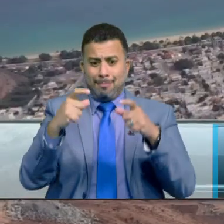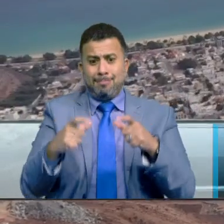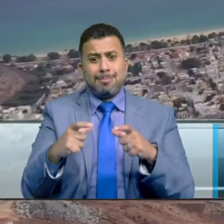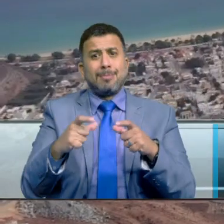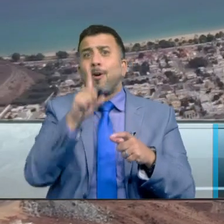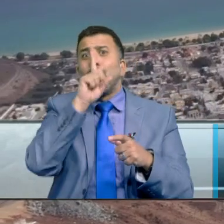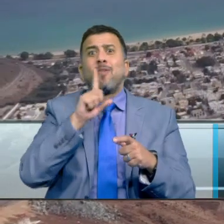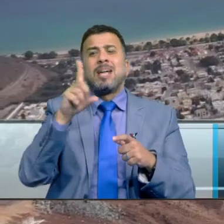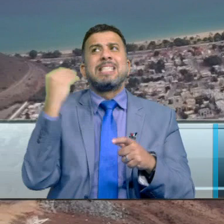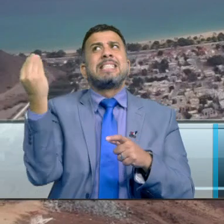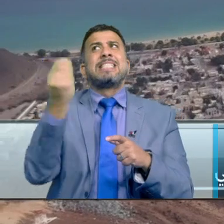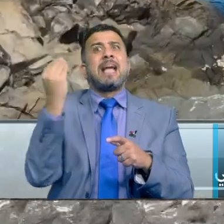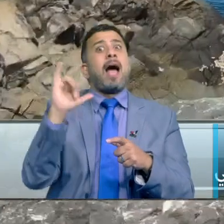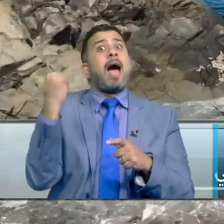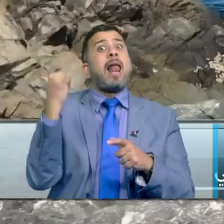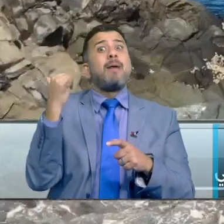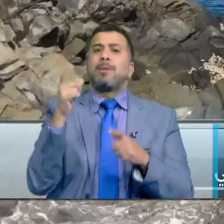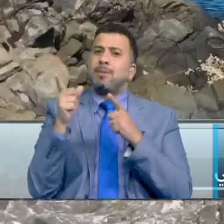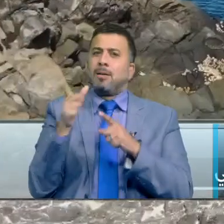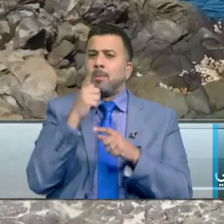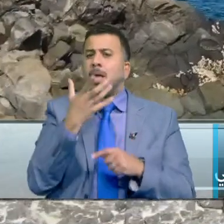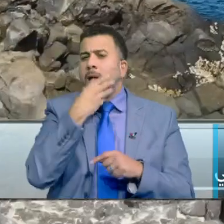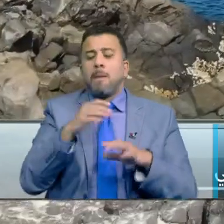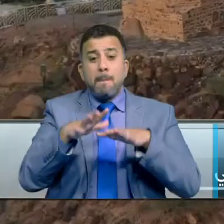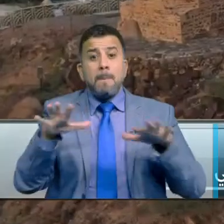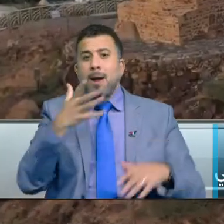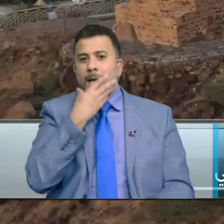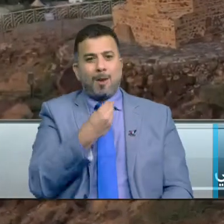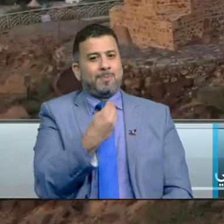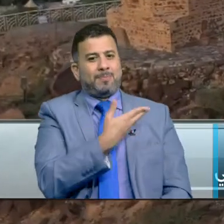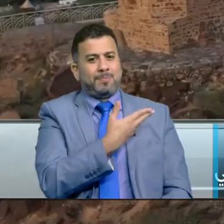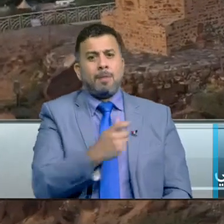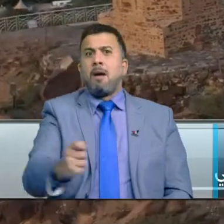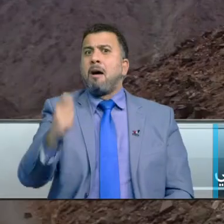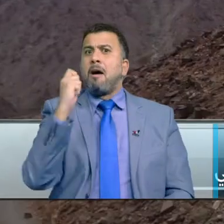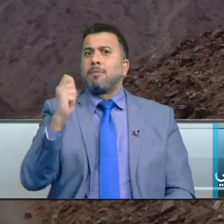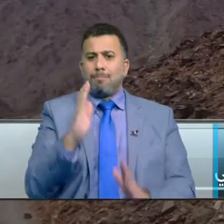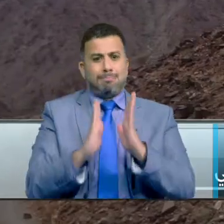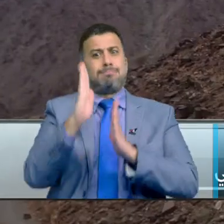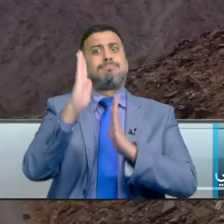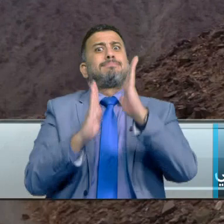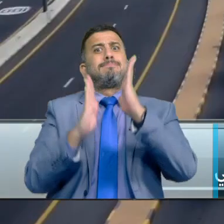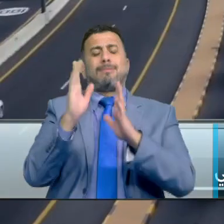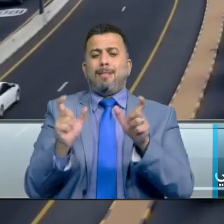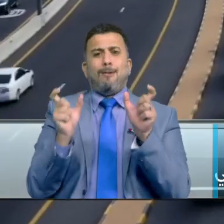عربية لروعة جبالها وسحر شواطئها وعراقة قلاعها